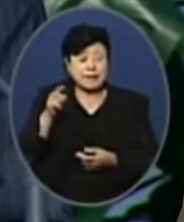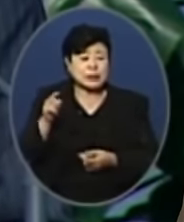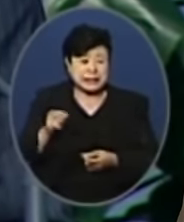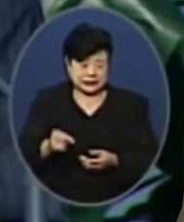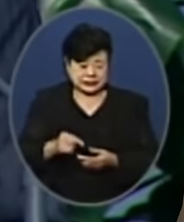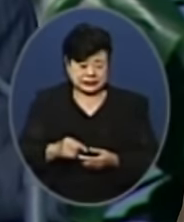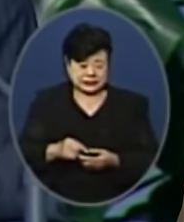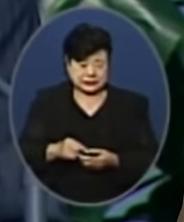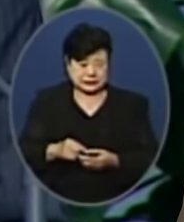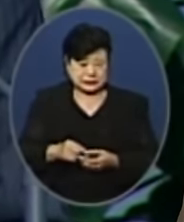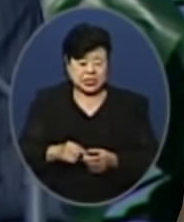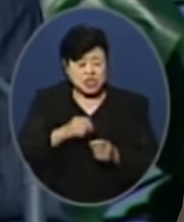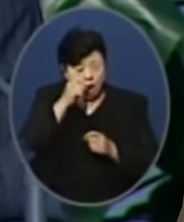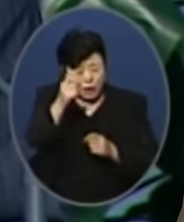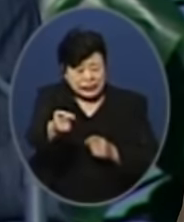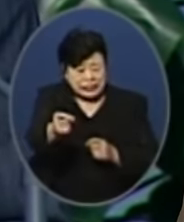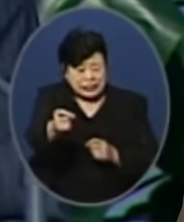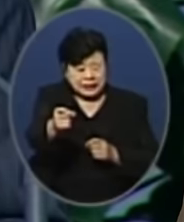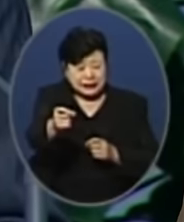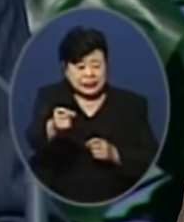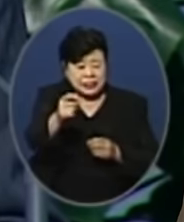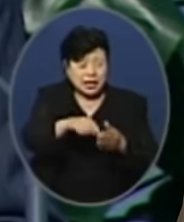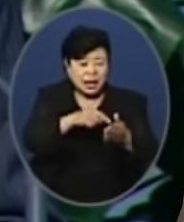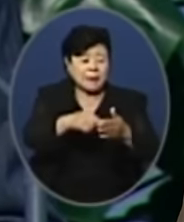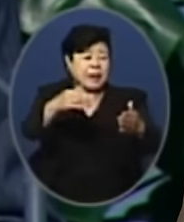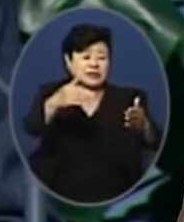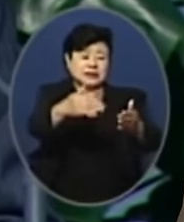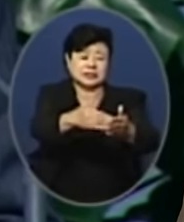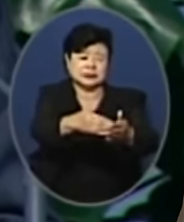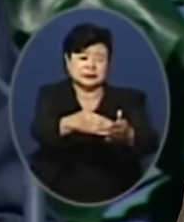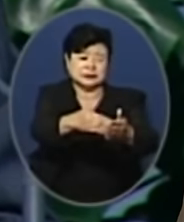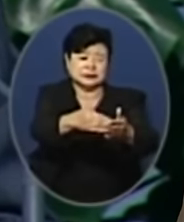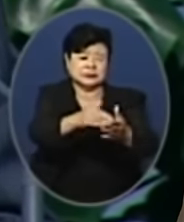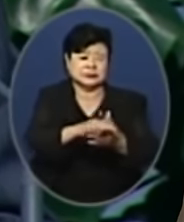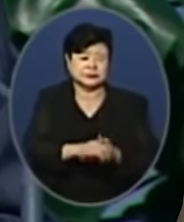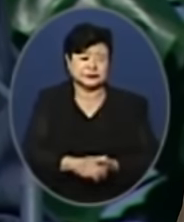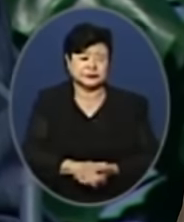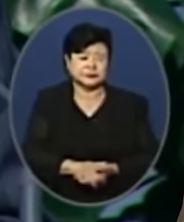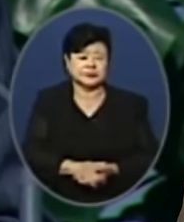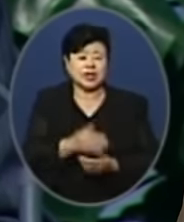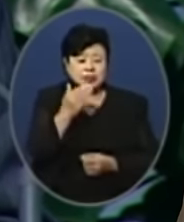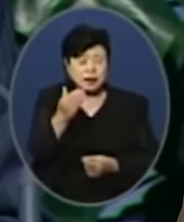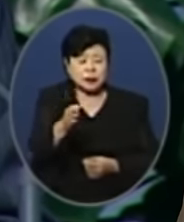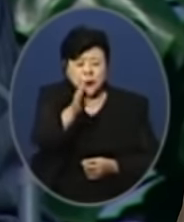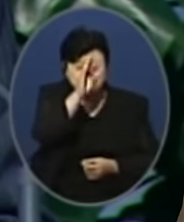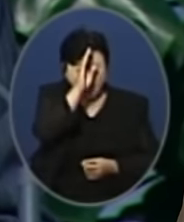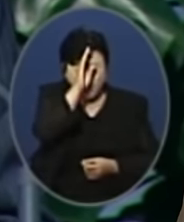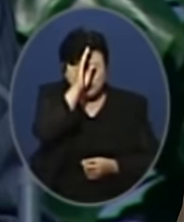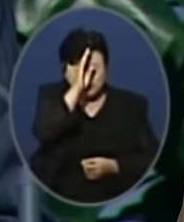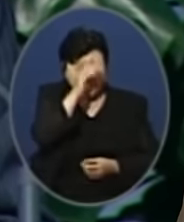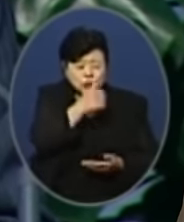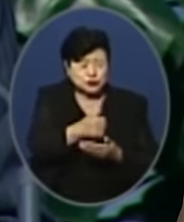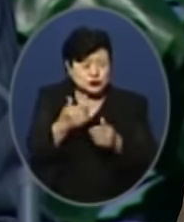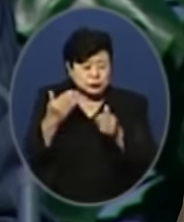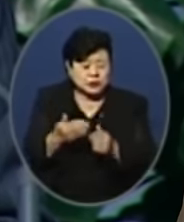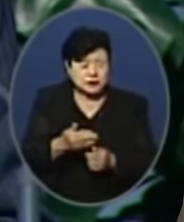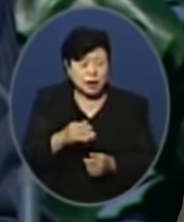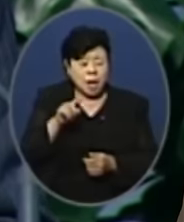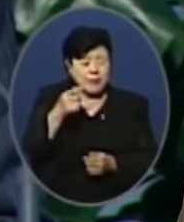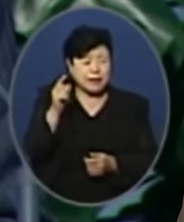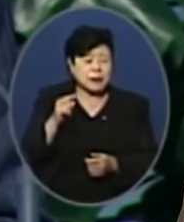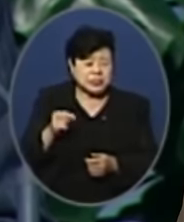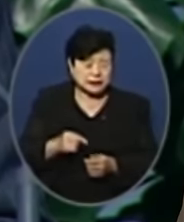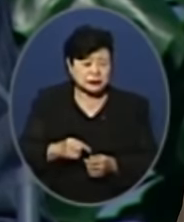100% 영원히 청산되어 버렸습니다. 여러분의 병도 주님께서